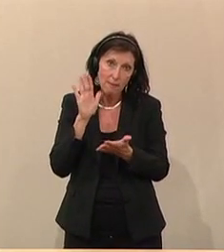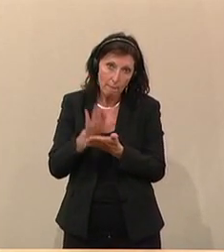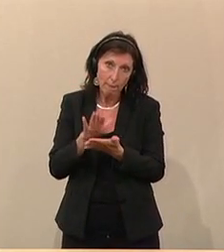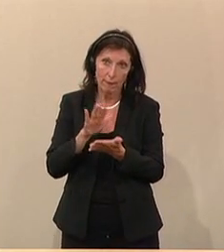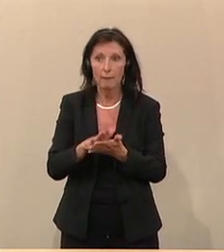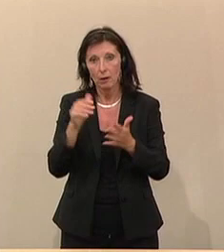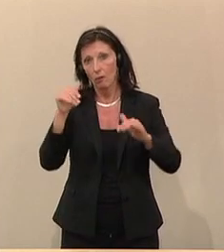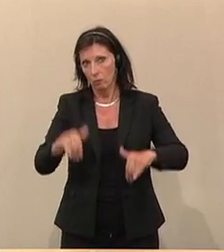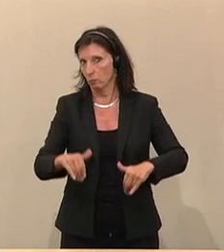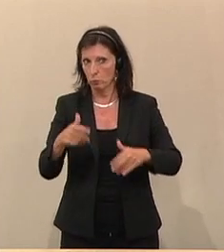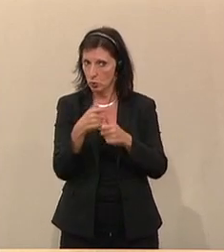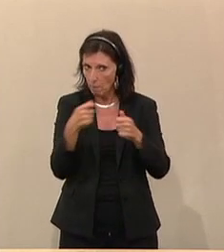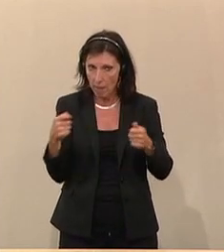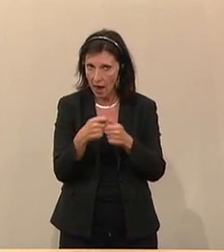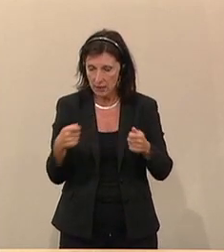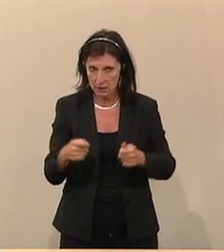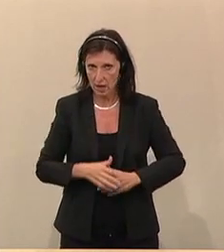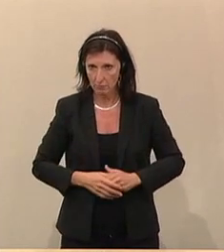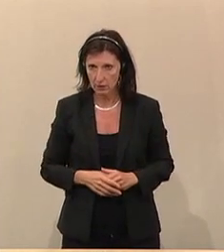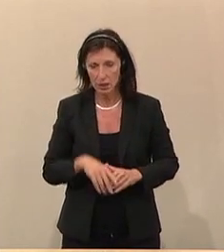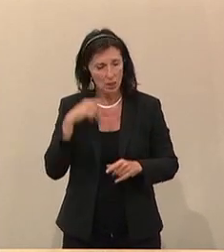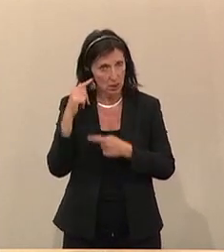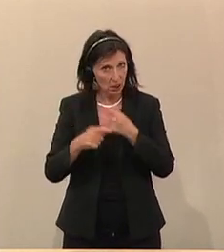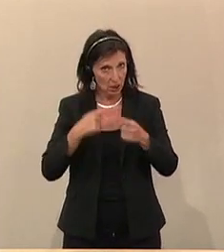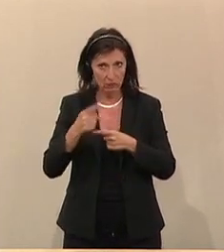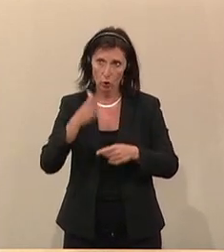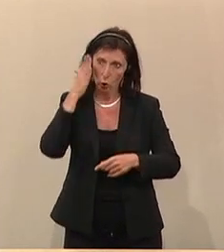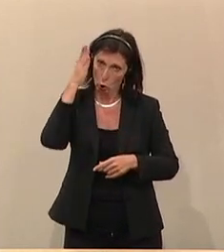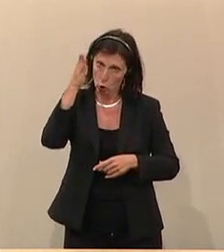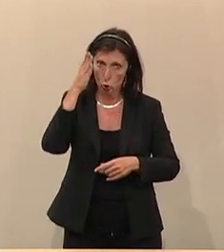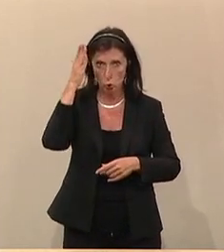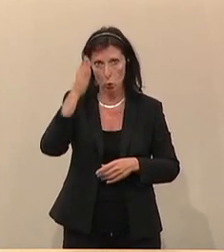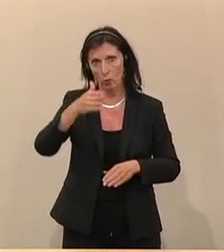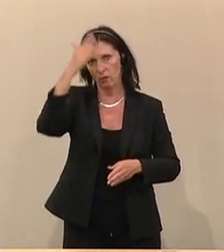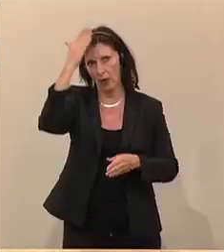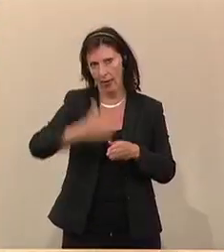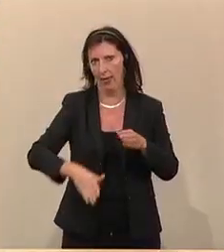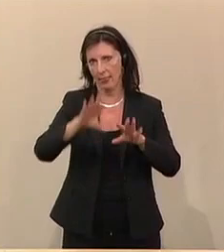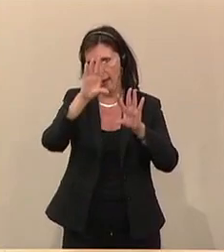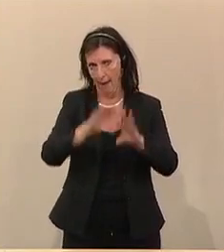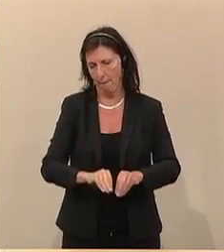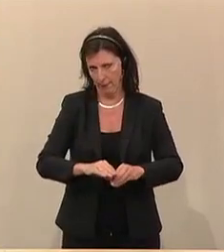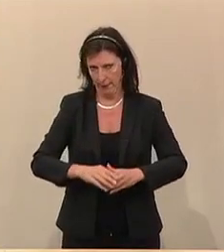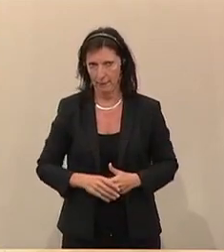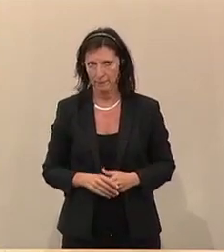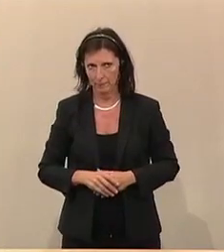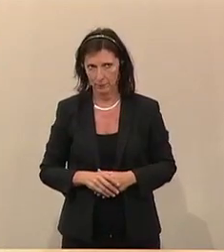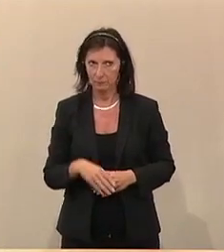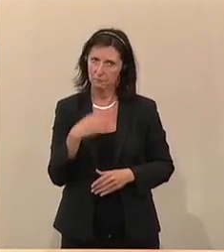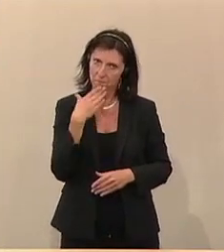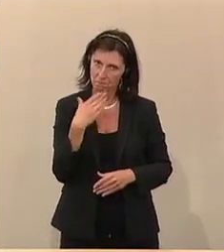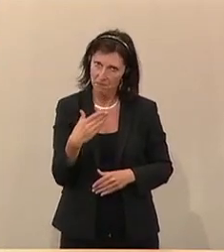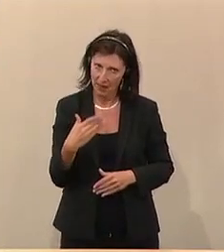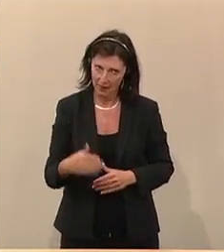waren und müssen wir maßnahmen setzen und diese entwicklung zu beenden danke später wurden der fpö